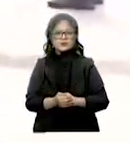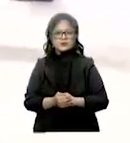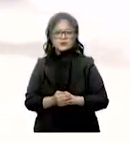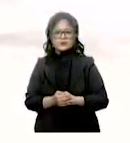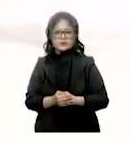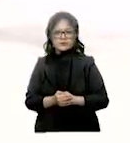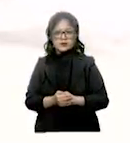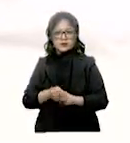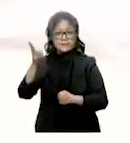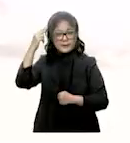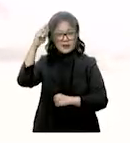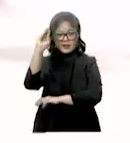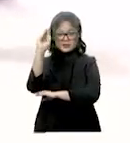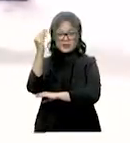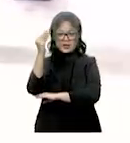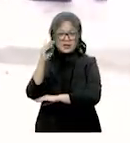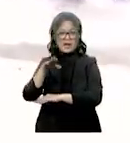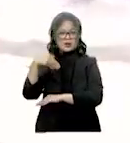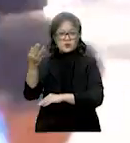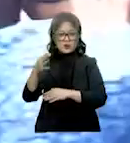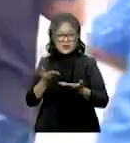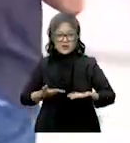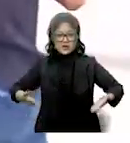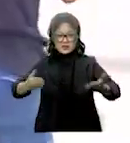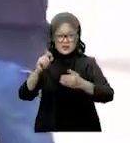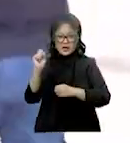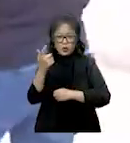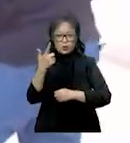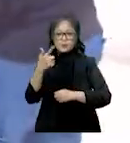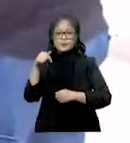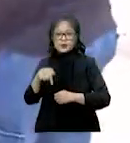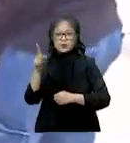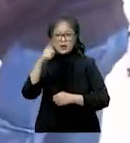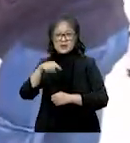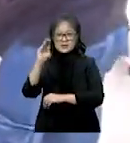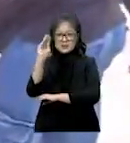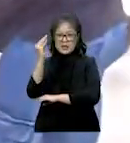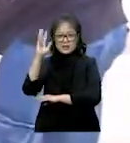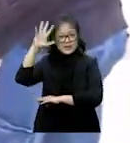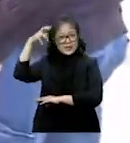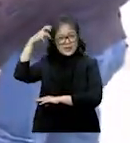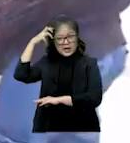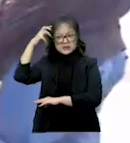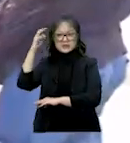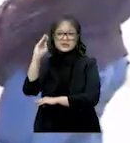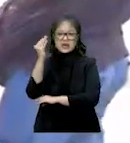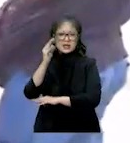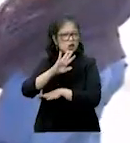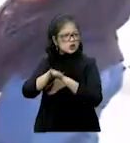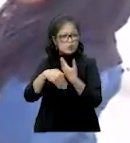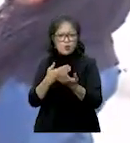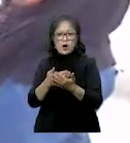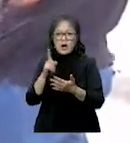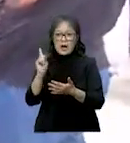Pemprov DKI Jakarta melalui Dinas Lingkungan Hidup dan Dinas Perhubungan DKI Jakarta bersama dengan Dirlantas Polda Metro Jaya kembali